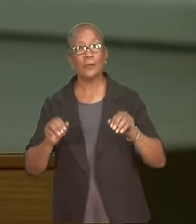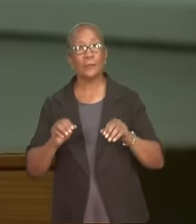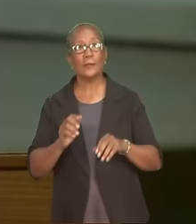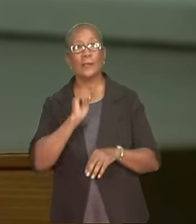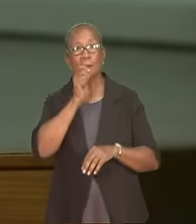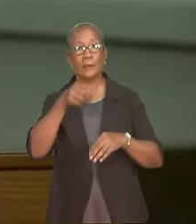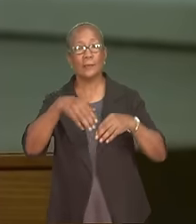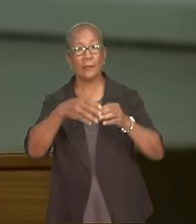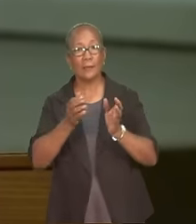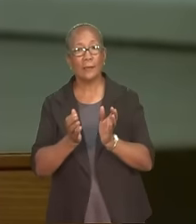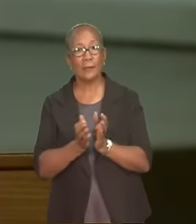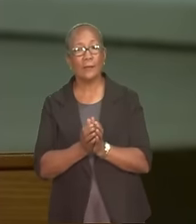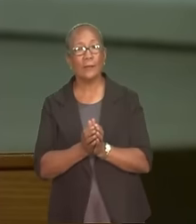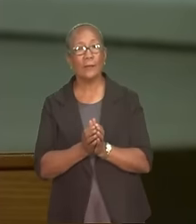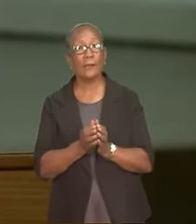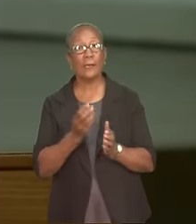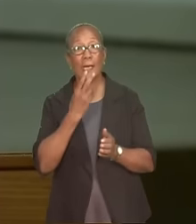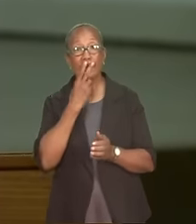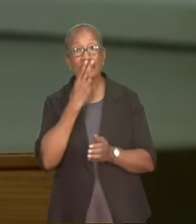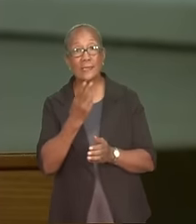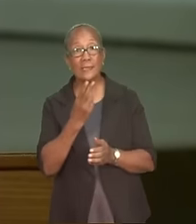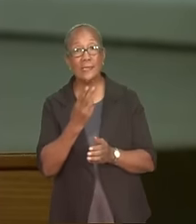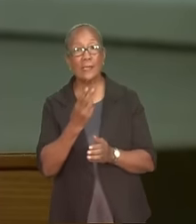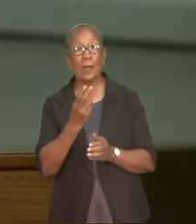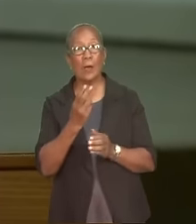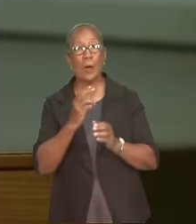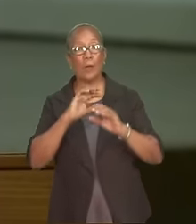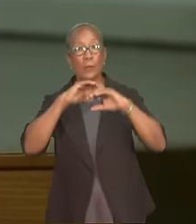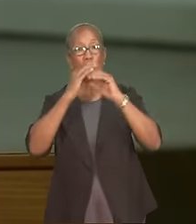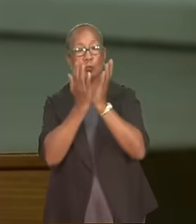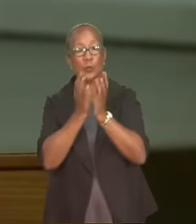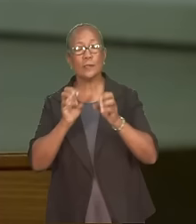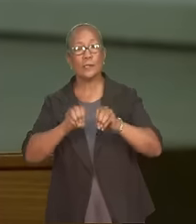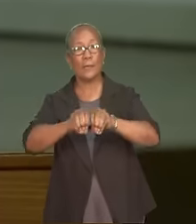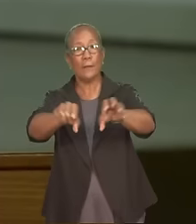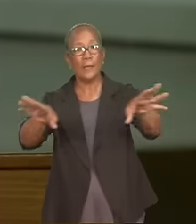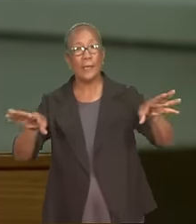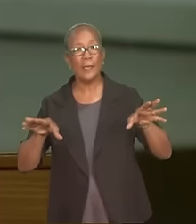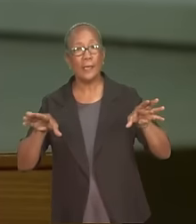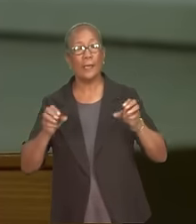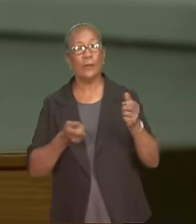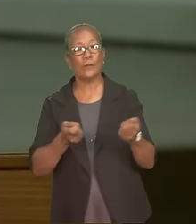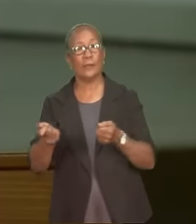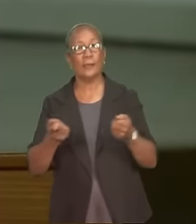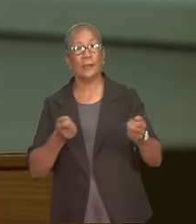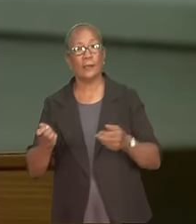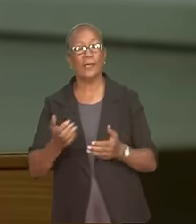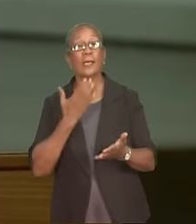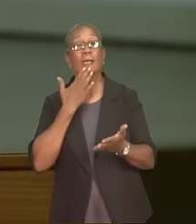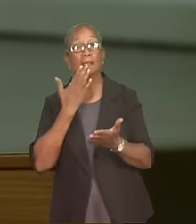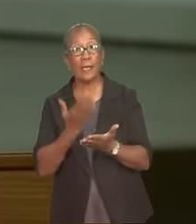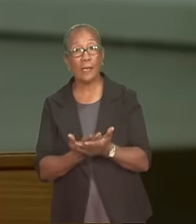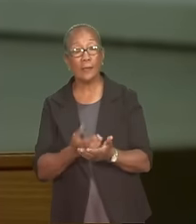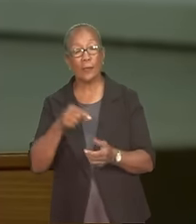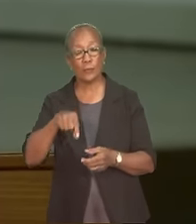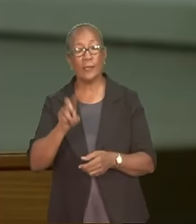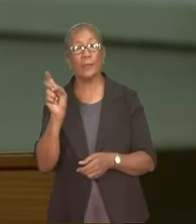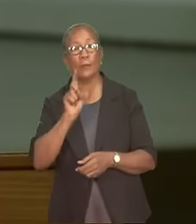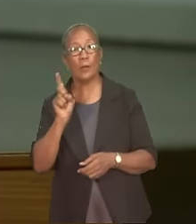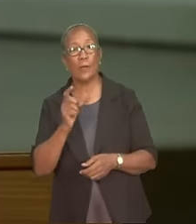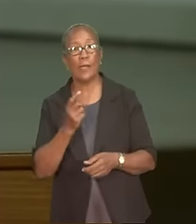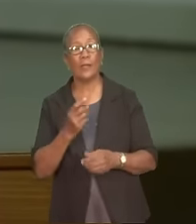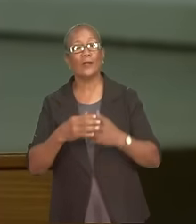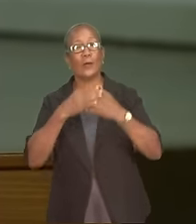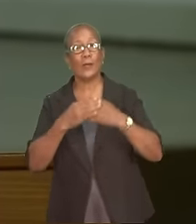alsnog als naslagwerk terugvinden op de social media kanalen van de regering. We bedanken u voor dit moment en wensen u